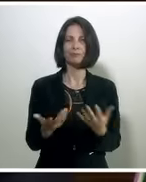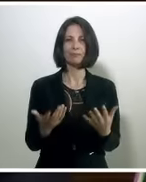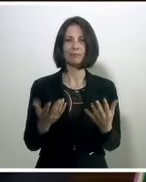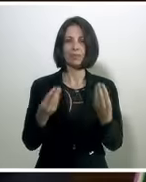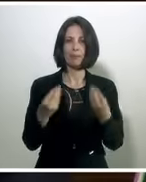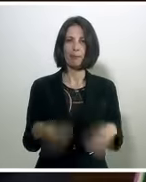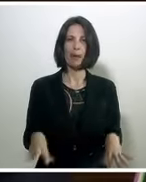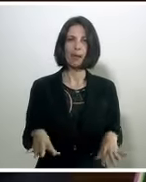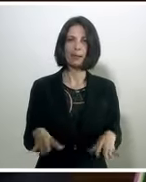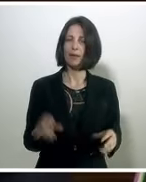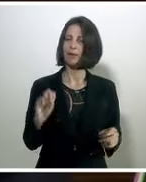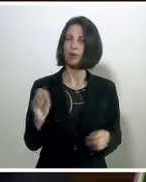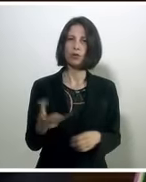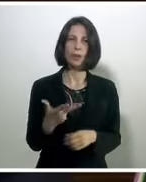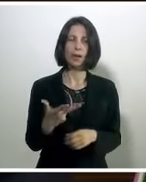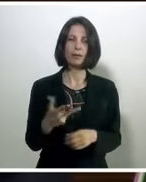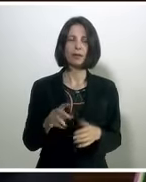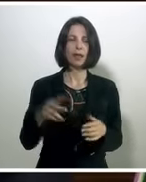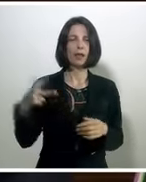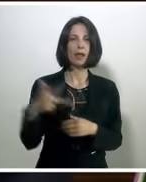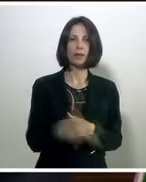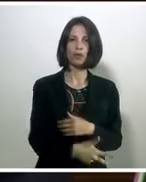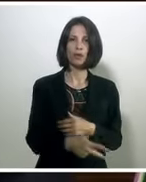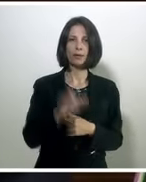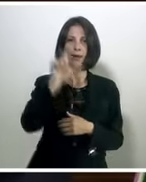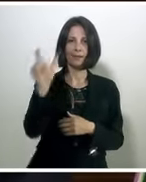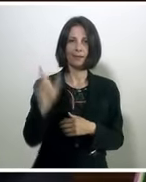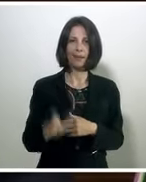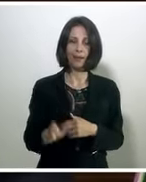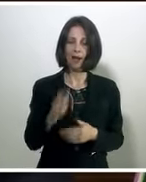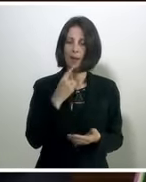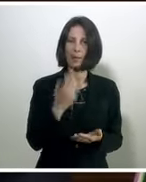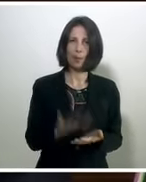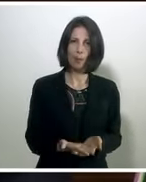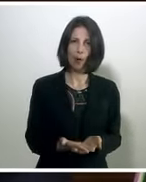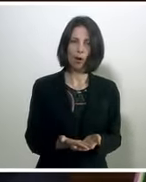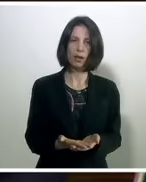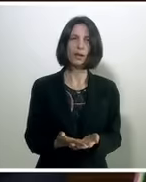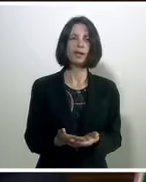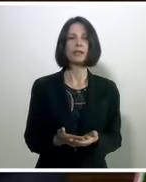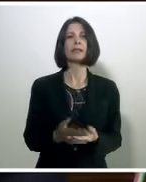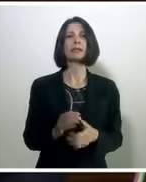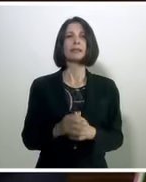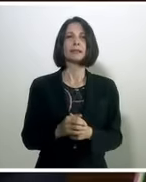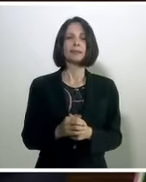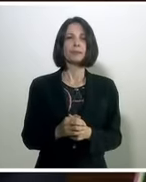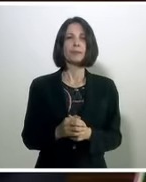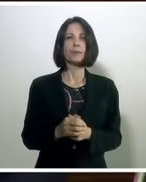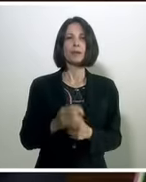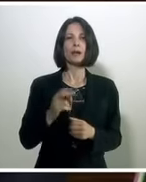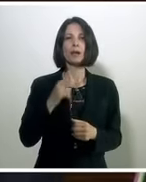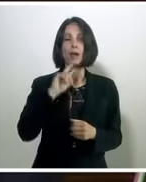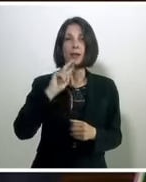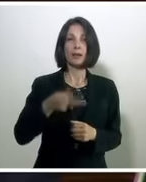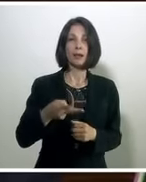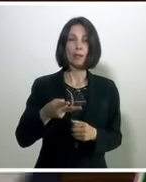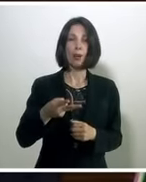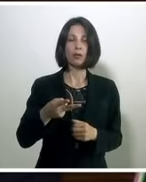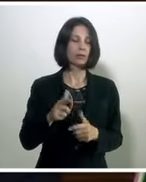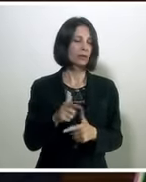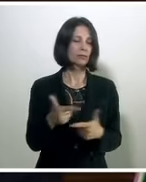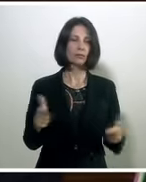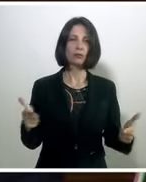domande nuove che la società italiana del tempo propone con forza in sintonia con il contesto internazionale non trovano risposta nell'azione Nella proposta